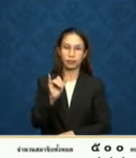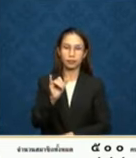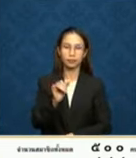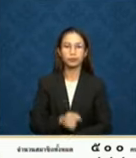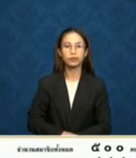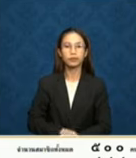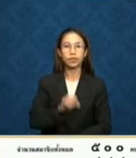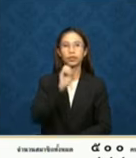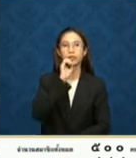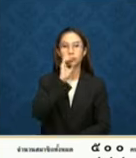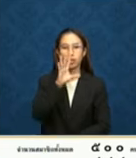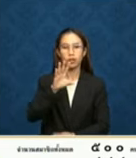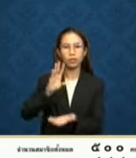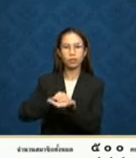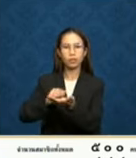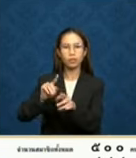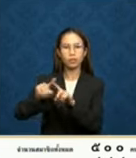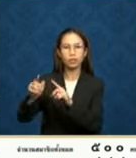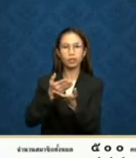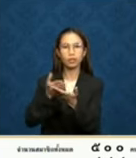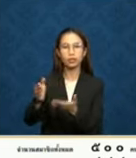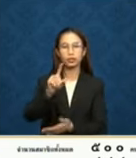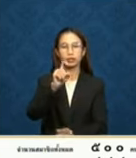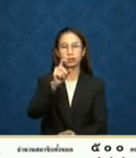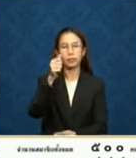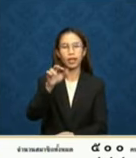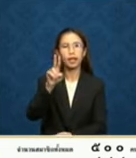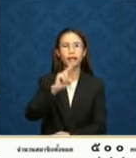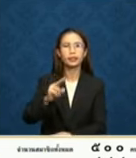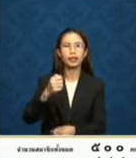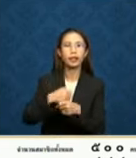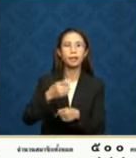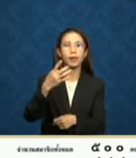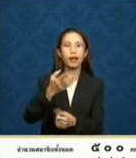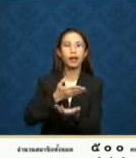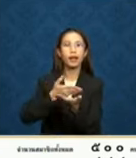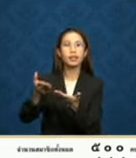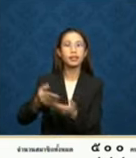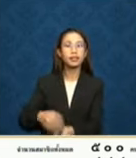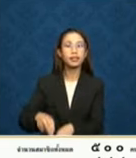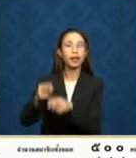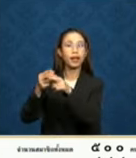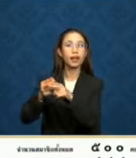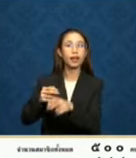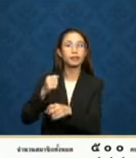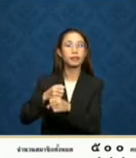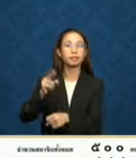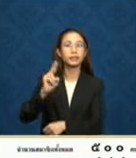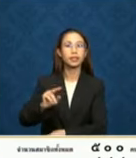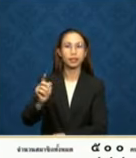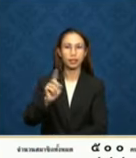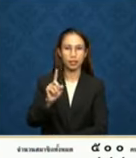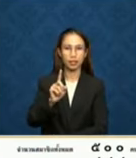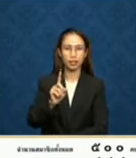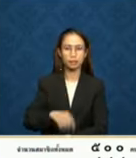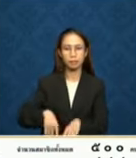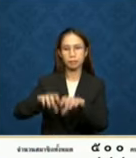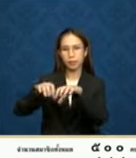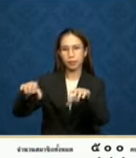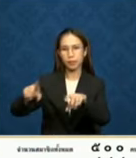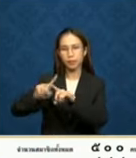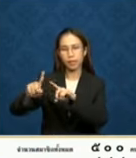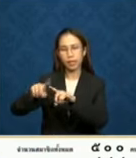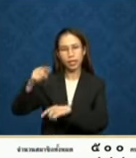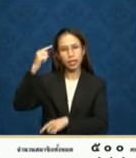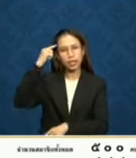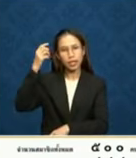จะเปตใช้ Cloud เขาก็จัดซื้อไม่ได้ครัจะให้เขาไปใช้อะไรครับ้เขาซ้อ Server มาใช้เหเดิมครับหลายหน่วยงานเขาอยากจะโ